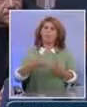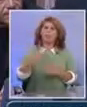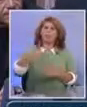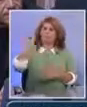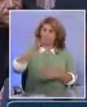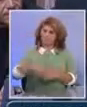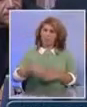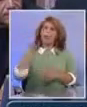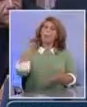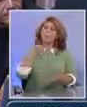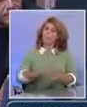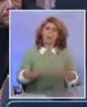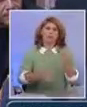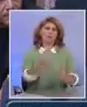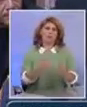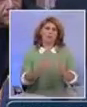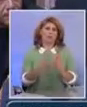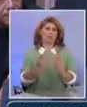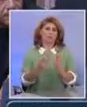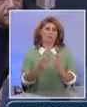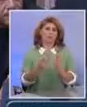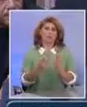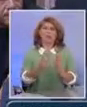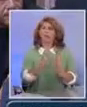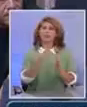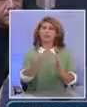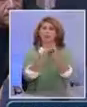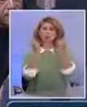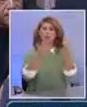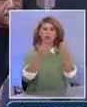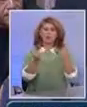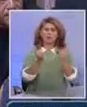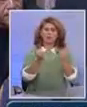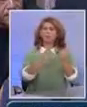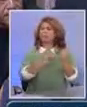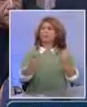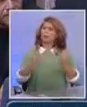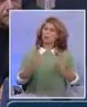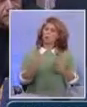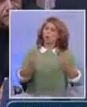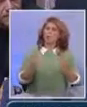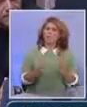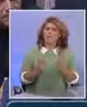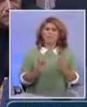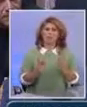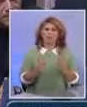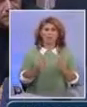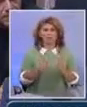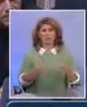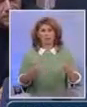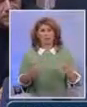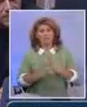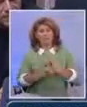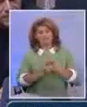ημέρες να δίνει πάλι εξετάσεις. Για να μην είναι το σχολείο καταπιεστικό. Αυτά τα πράγματα δεν έχουν